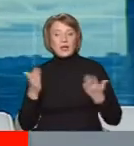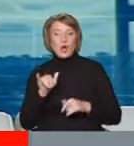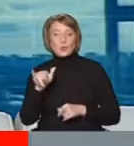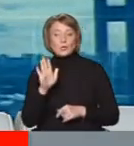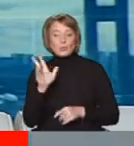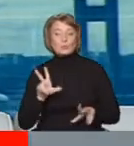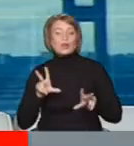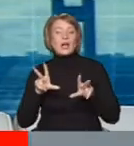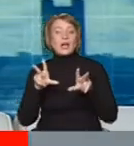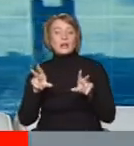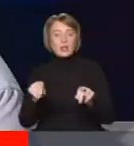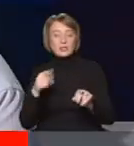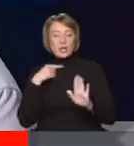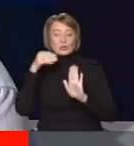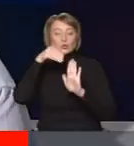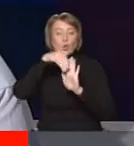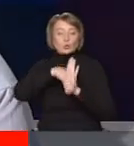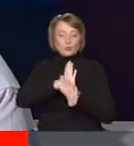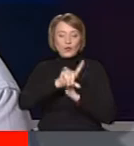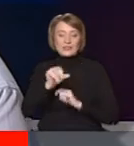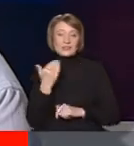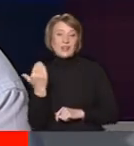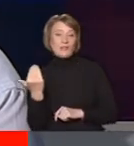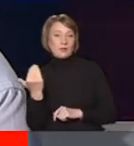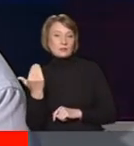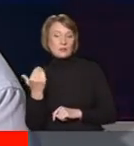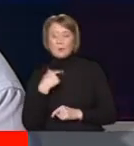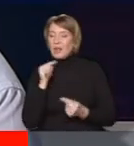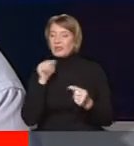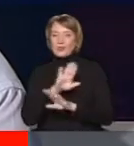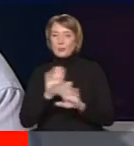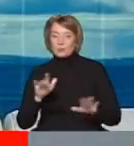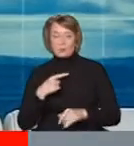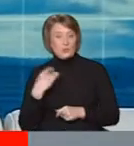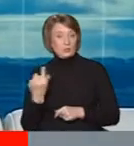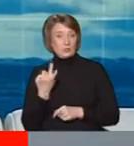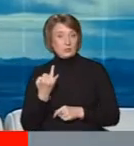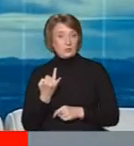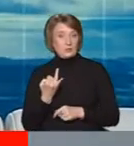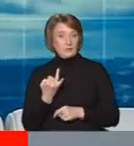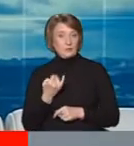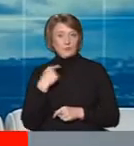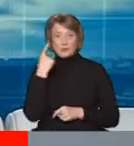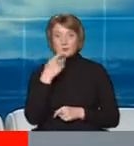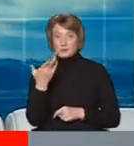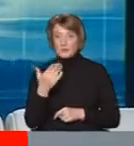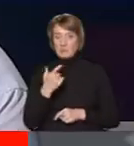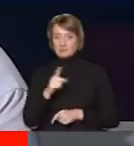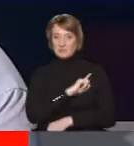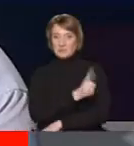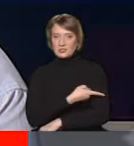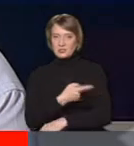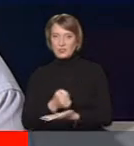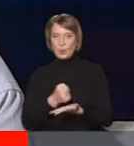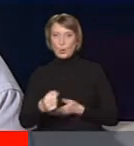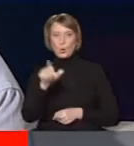гарантія голосувати за вас, якщо ви не пройдете? Вони просто спалять свій голос. Наразі ви виглядаєте не сильним кандидатом. Дивіться, добре, дивіться. Я тоді